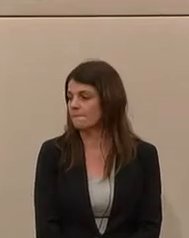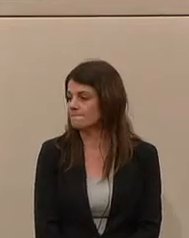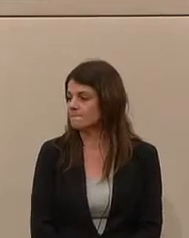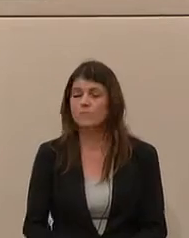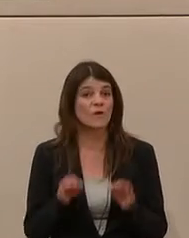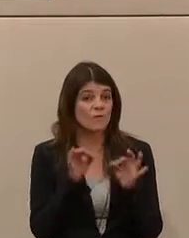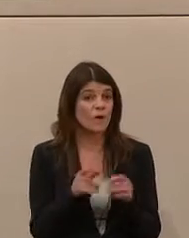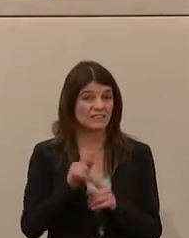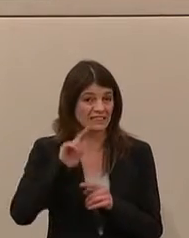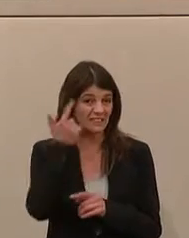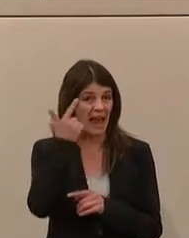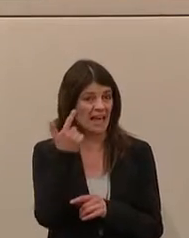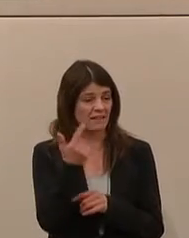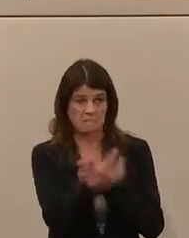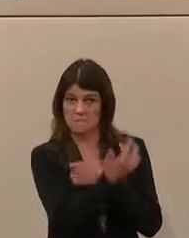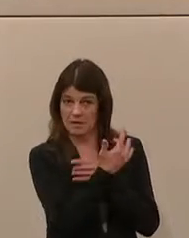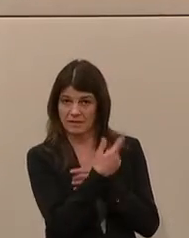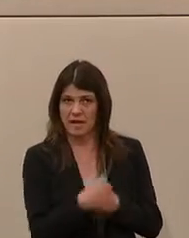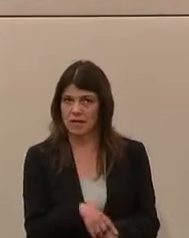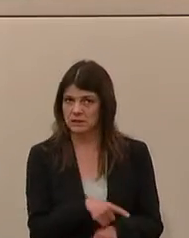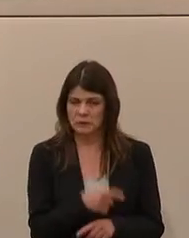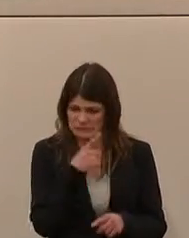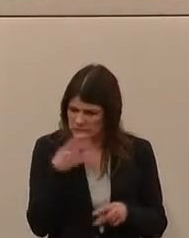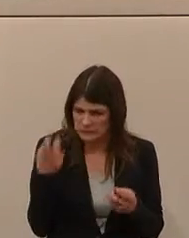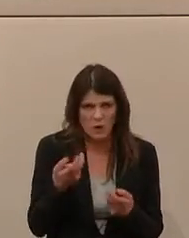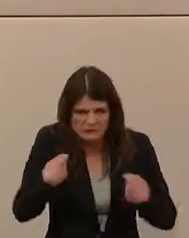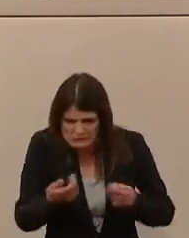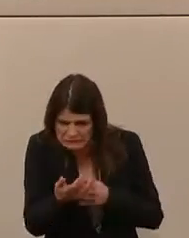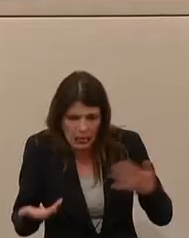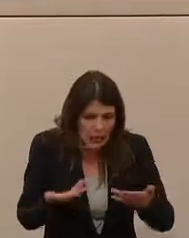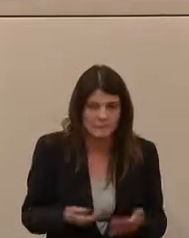den zweiten Kritikpunkt, den Sie ja krampfhaft gesucht haben,